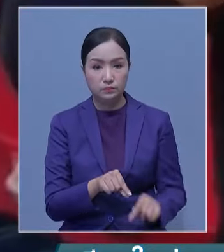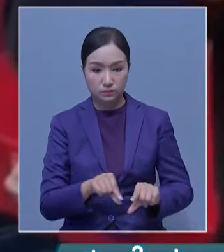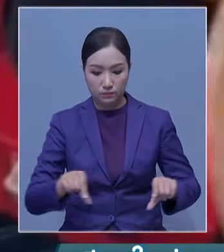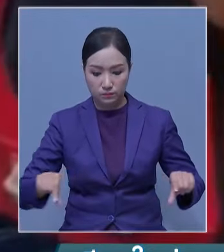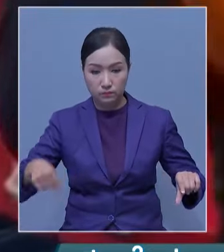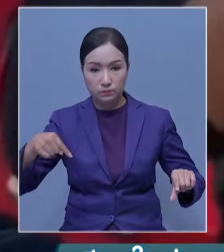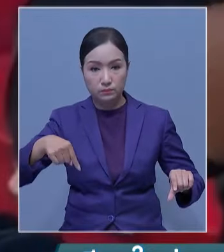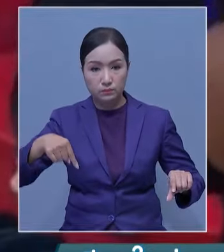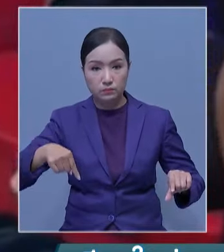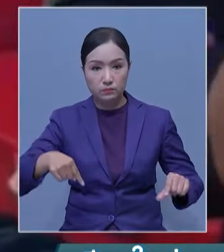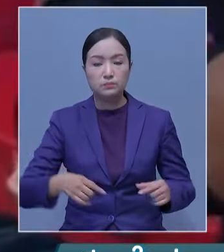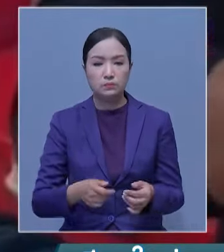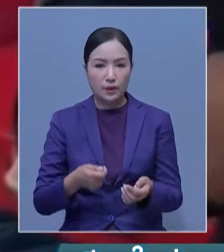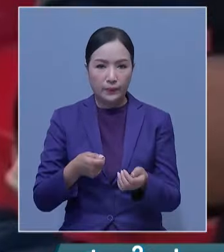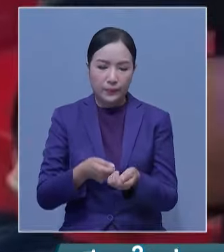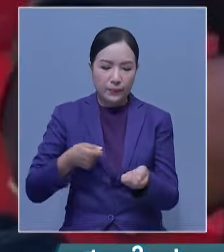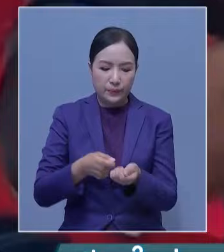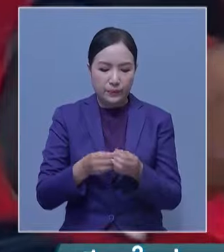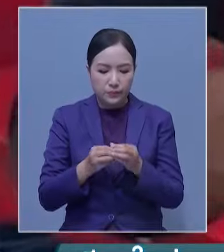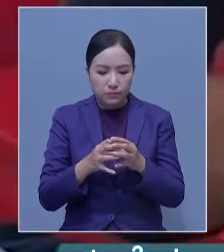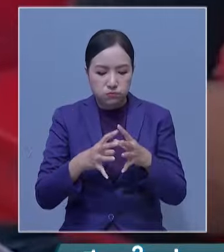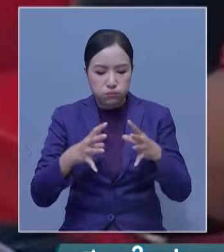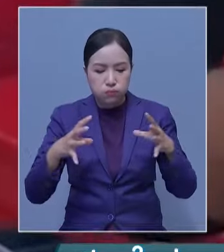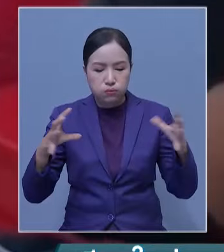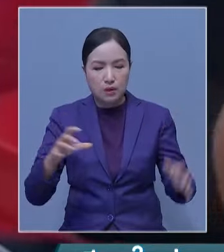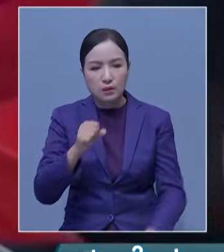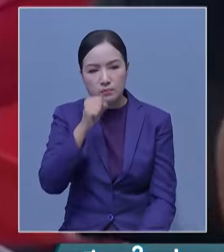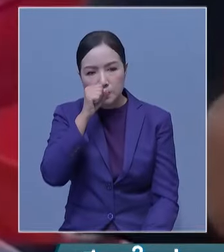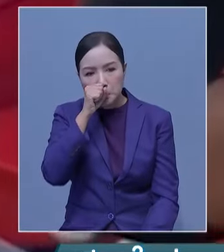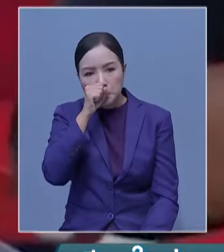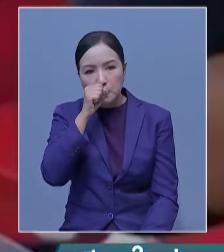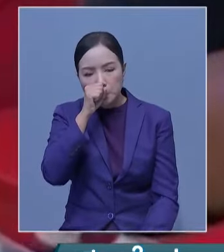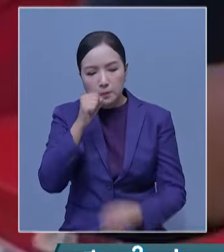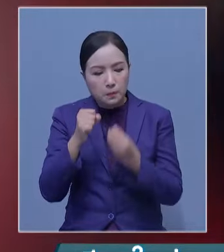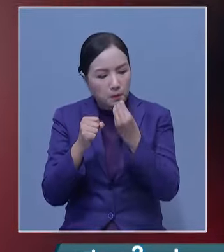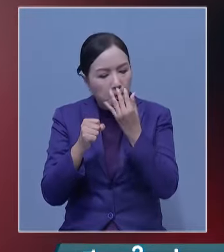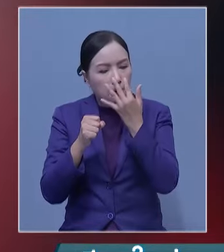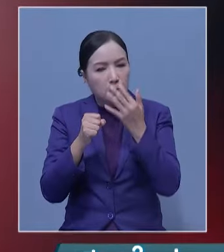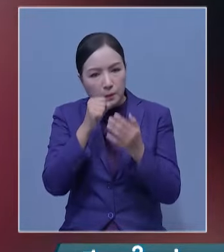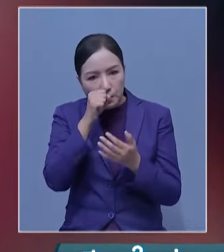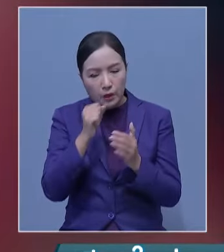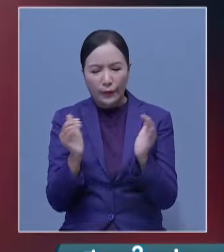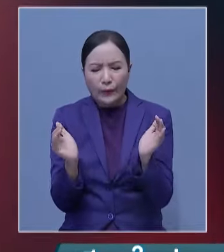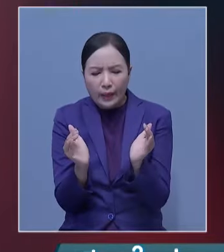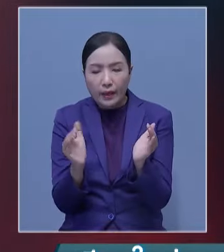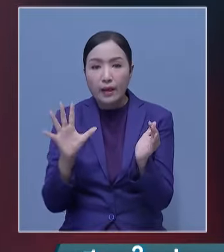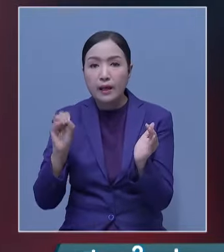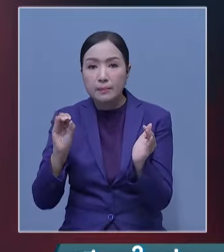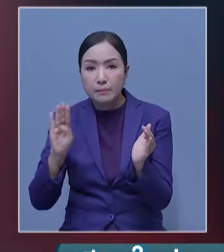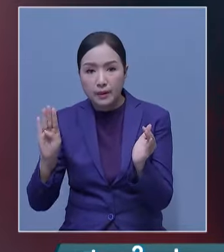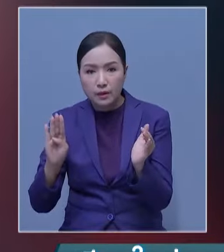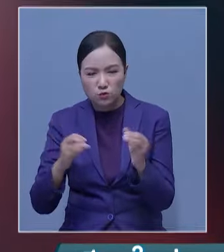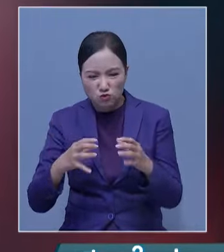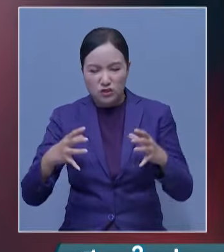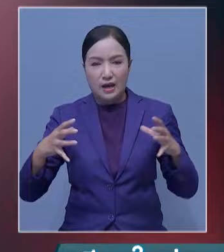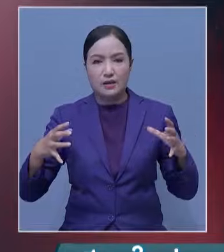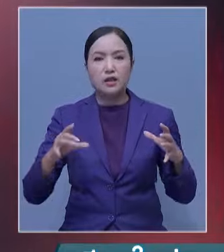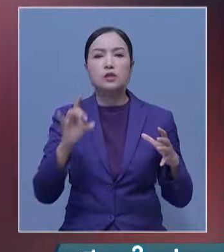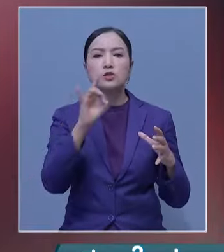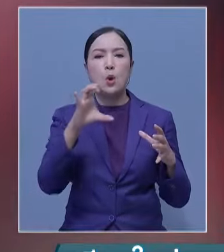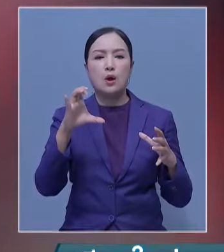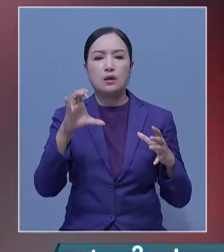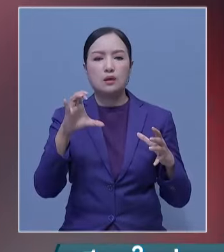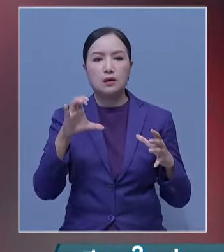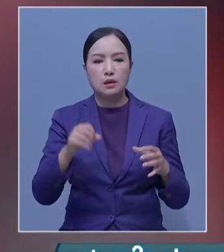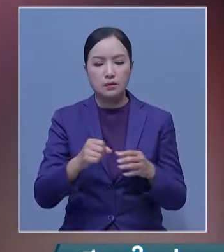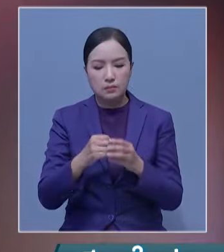ขายให้กับนักท่องเที่ยวได้สูดดมกันราคาเนี่ยลูกเล็กขาย 50บาทลูกใหญ่ 100บาทจนเกิดการ